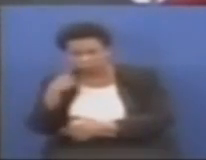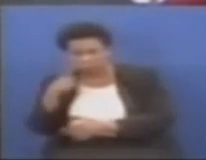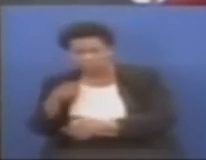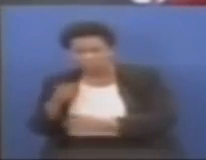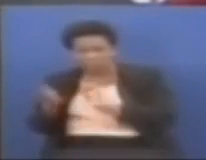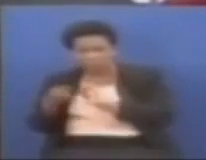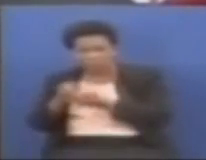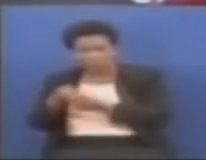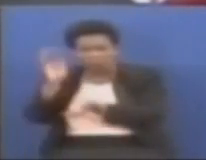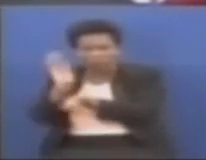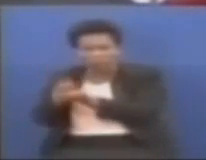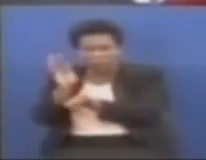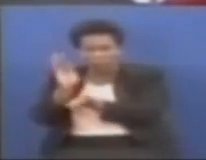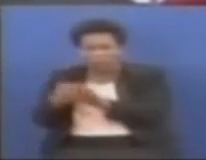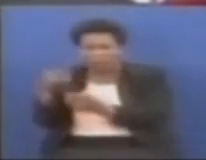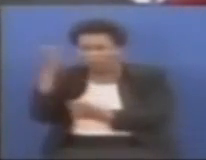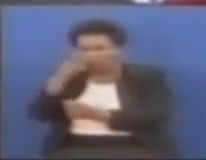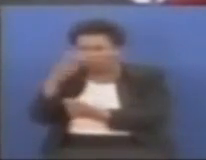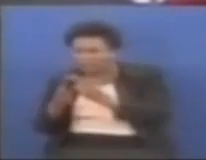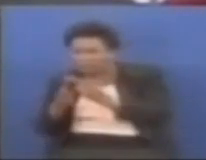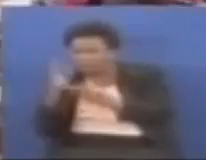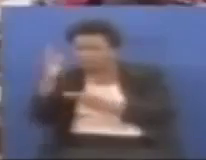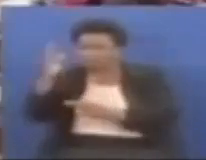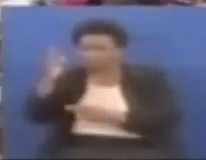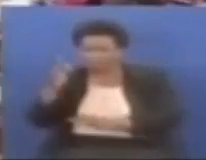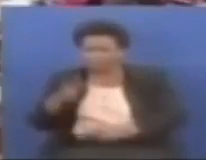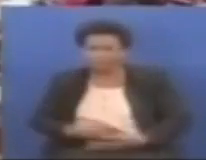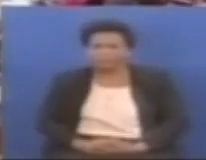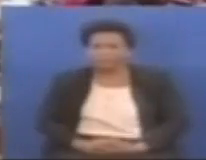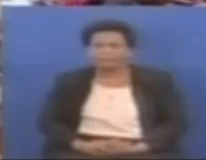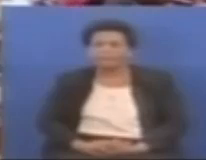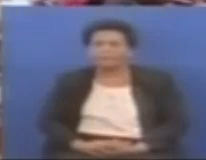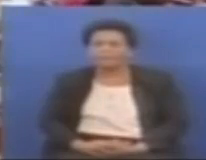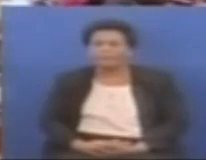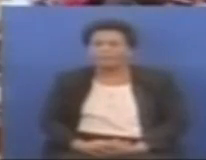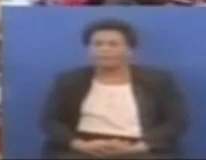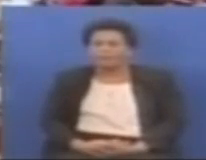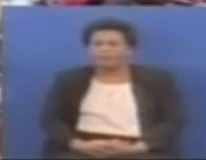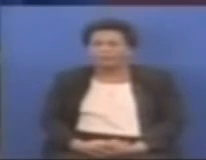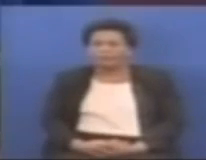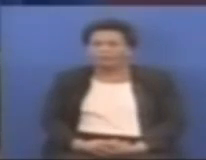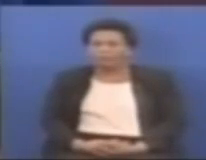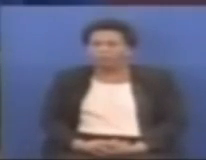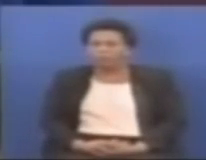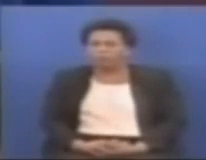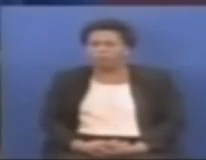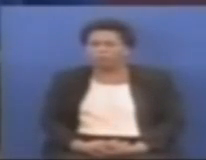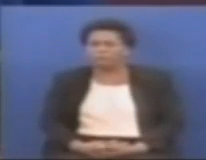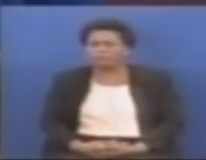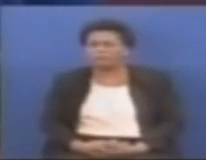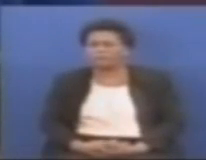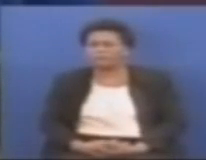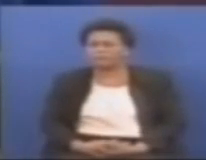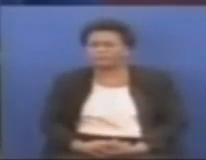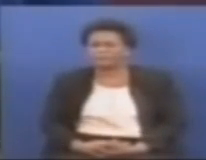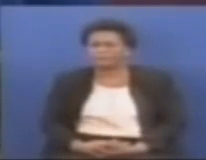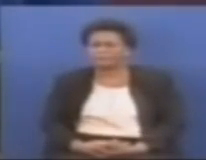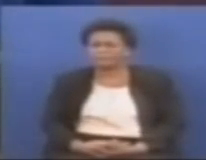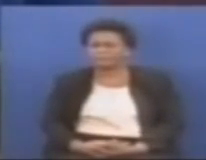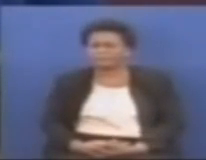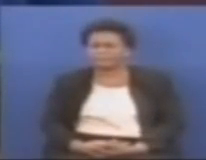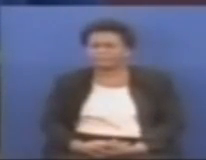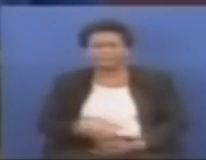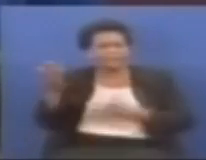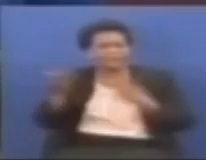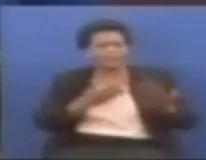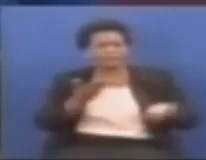ya mazalia ya samaki. Na baadhi ya maeneo haya ambayo nimeyataja kwamba yako chini ya Marine Park ni maeneo yanayohifadhiwa kwa ajili ya